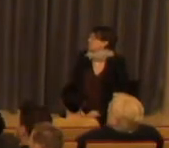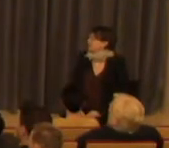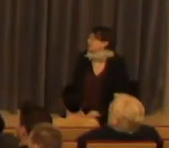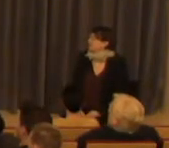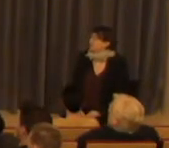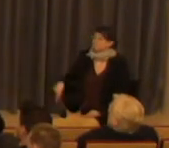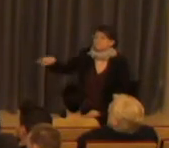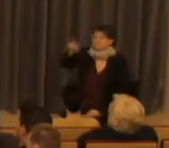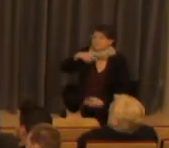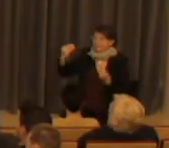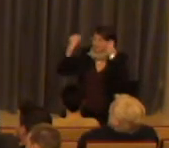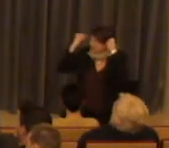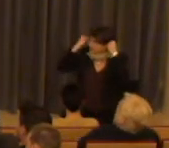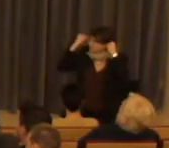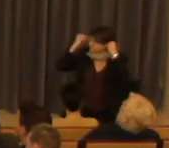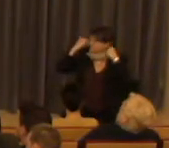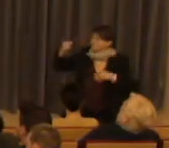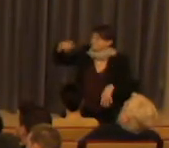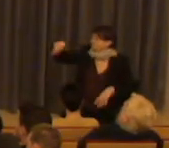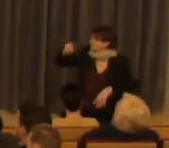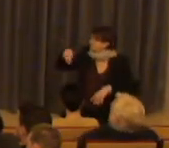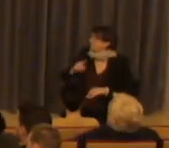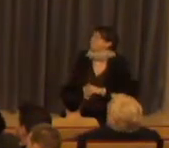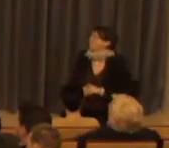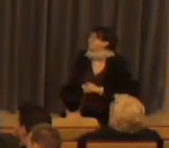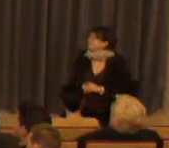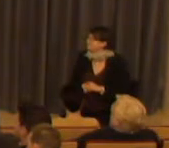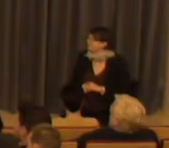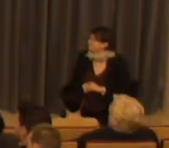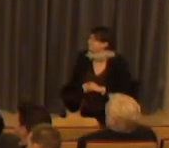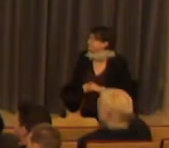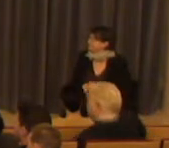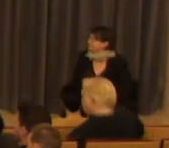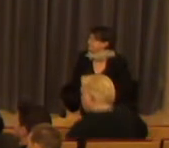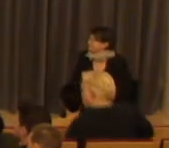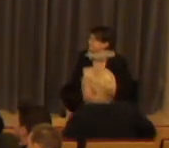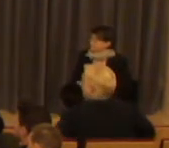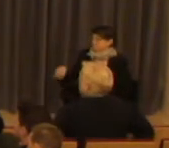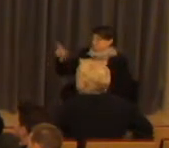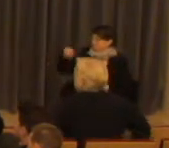En segon lloc, un altre motiu important són els estudiants.